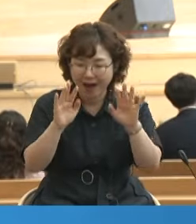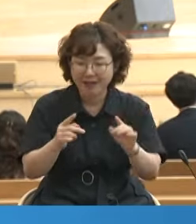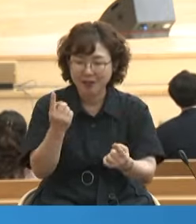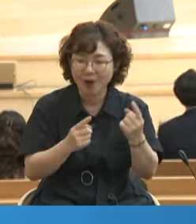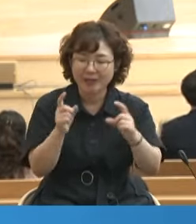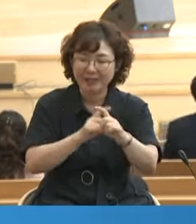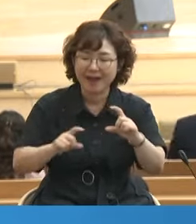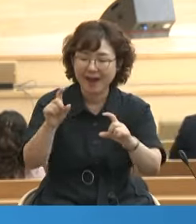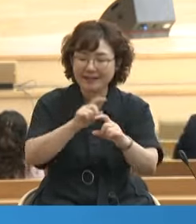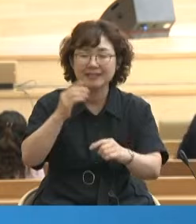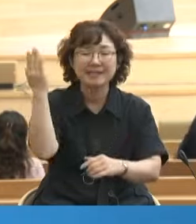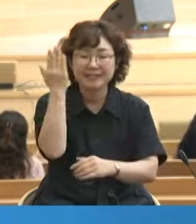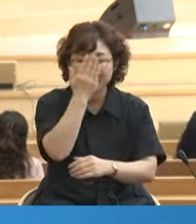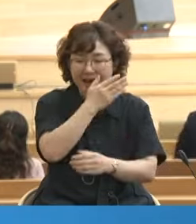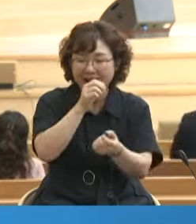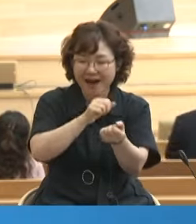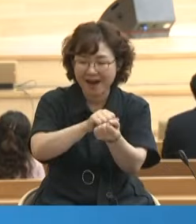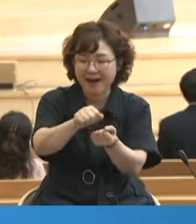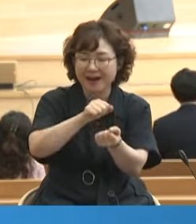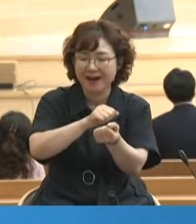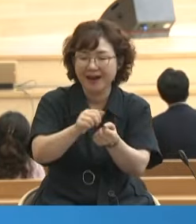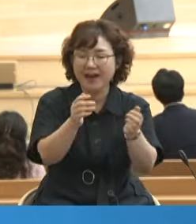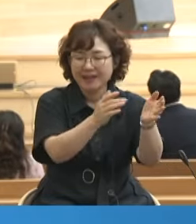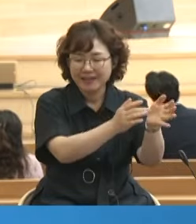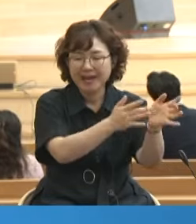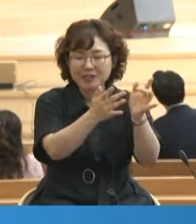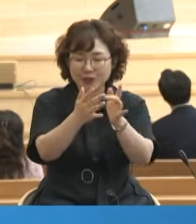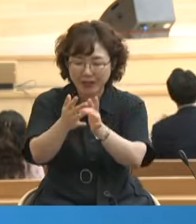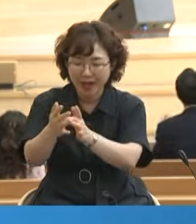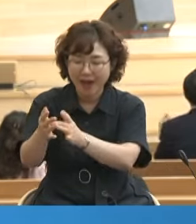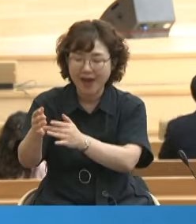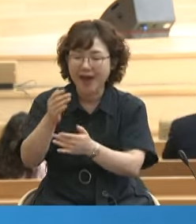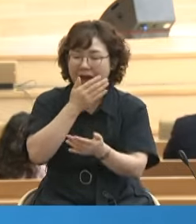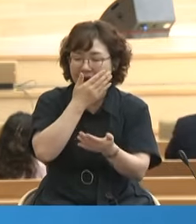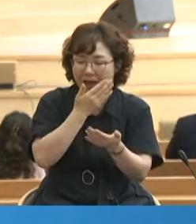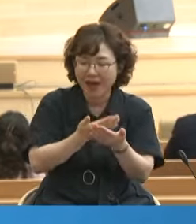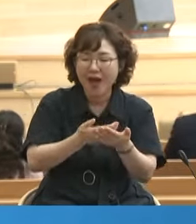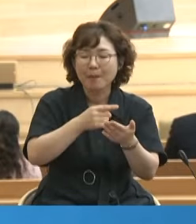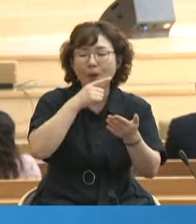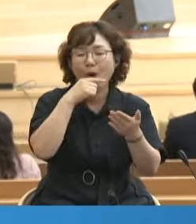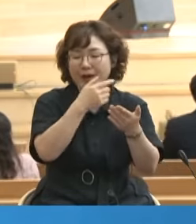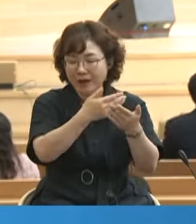눈보다 더 예수의 보혈로